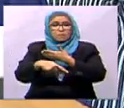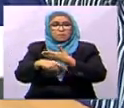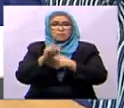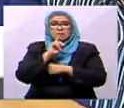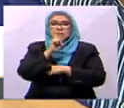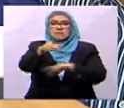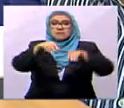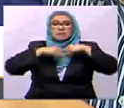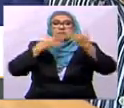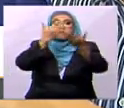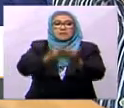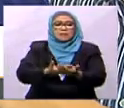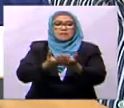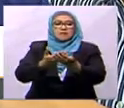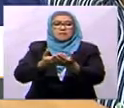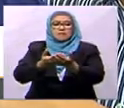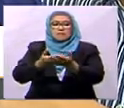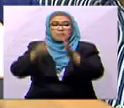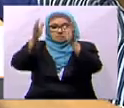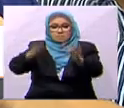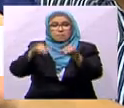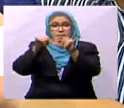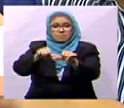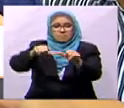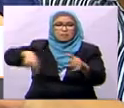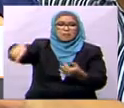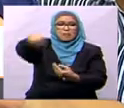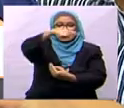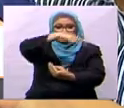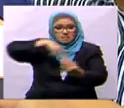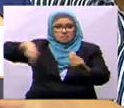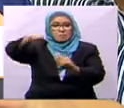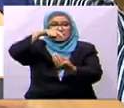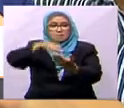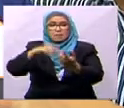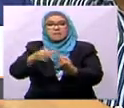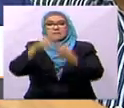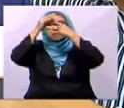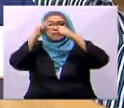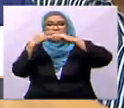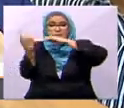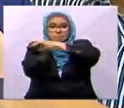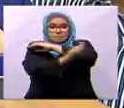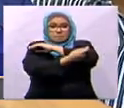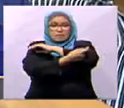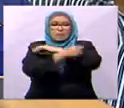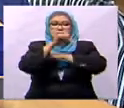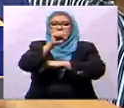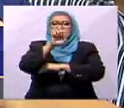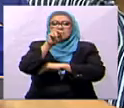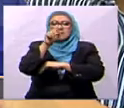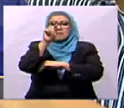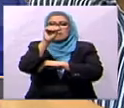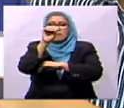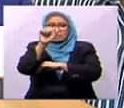disambut baik oleh penduduk-penduduk khususnya di kawasan Taman Sri Sentosa ini. Dah lama tak